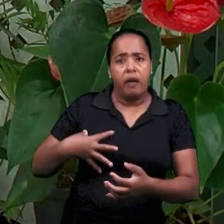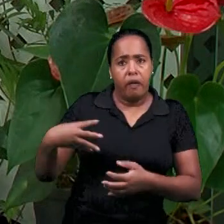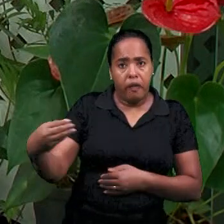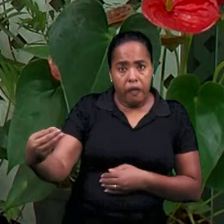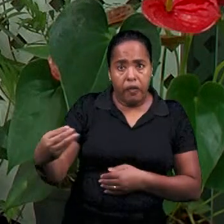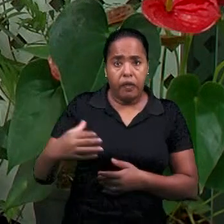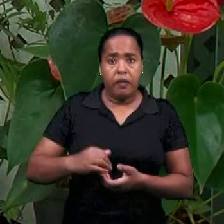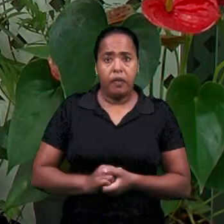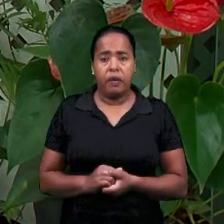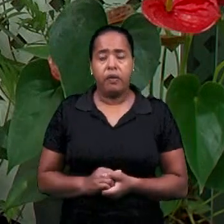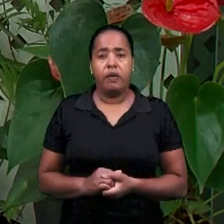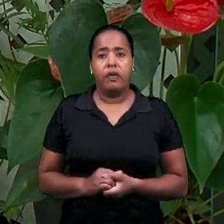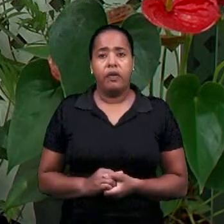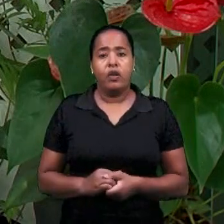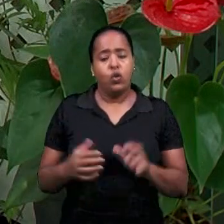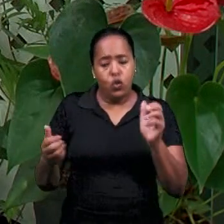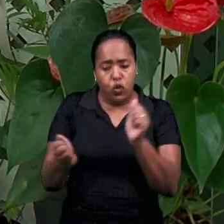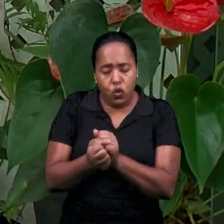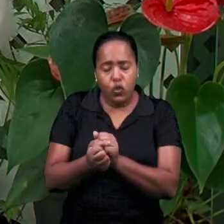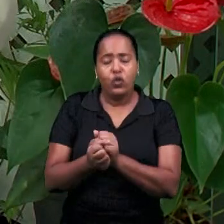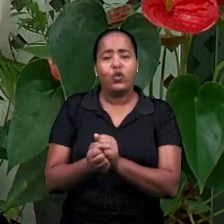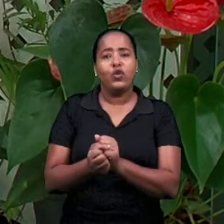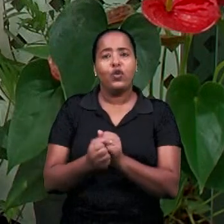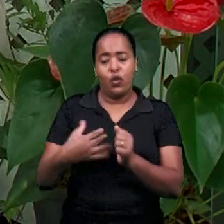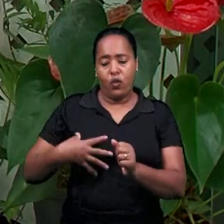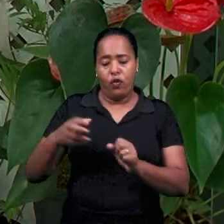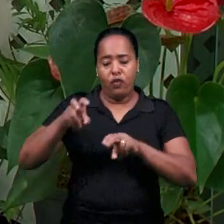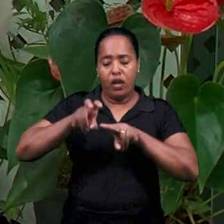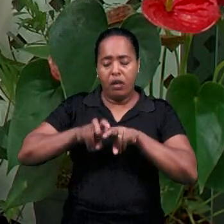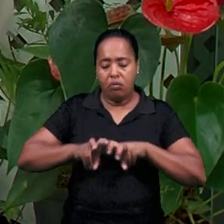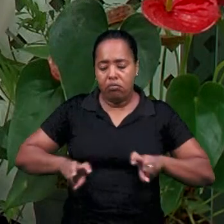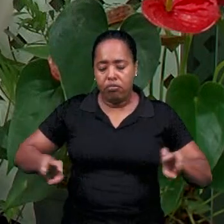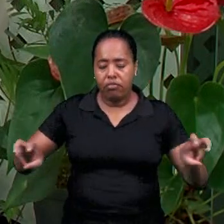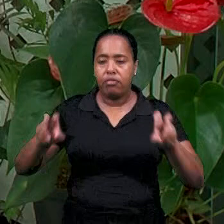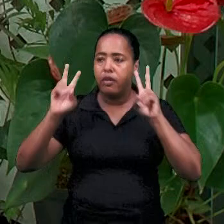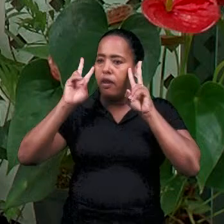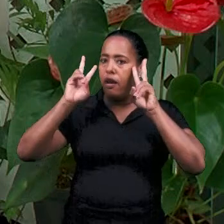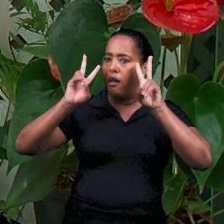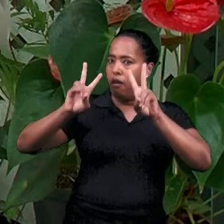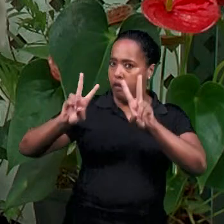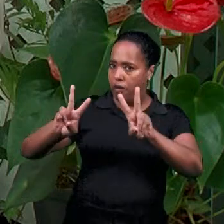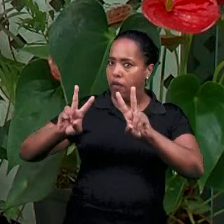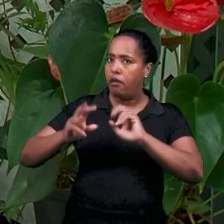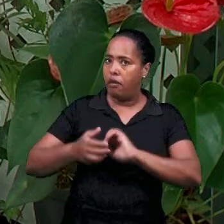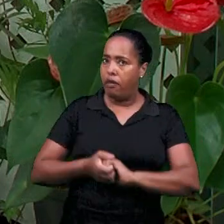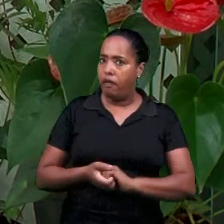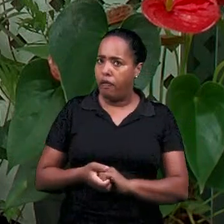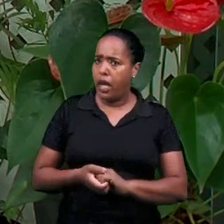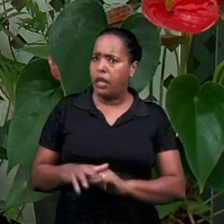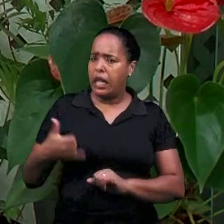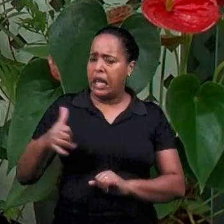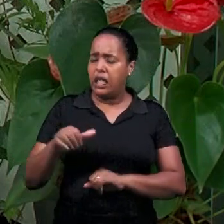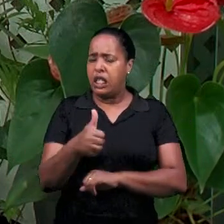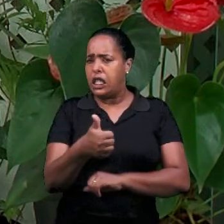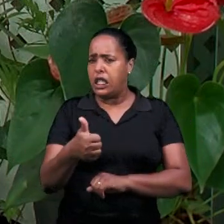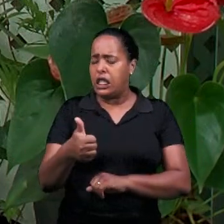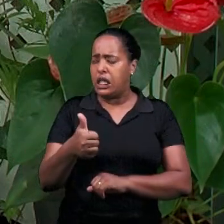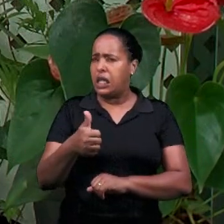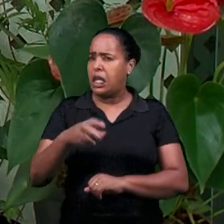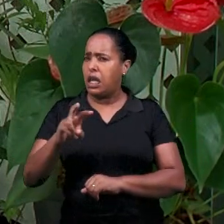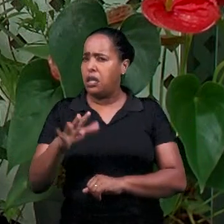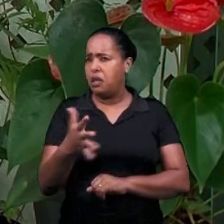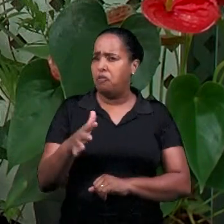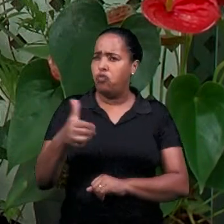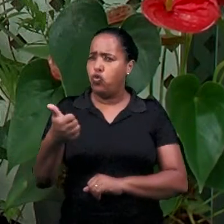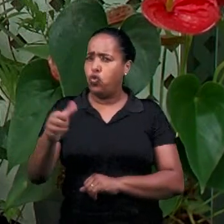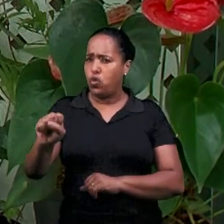rapport à ses enfants. Ils se sont assis avec ses enfants et en train d'assister. Un